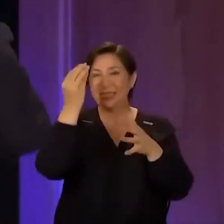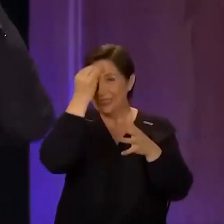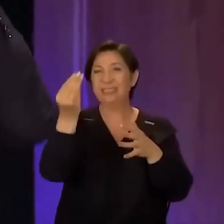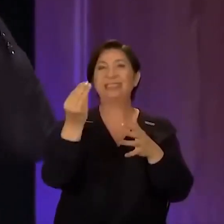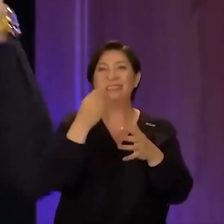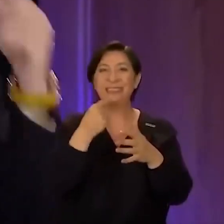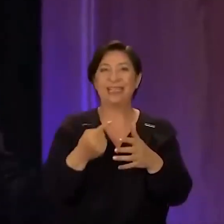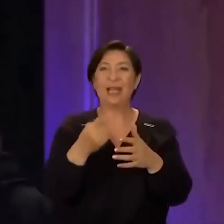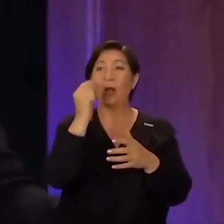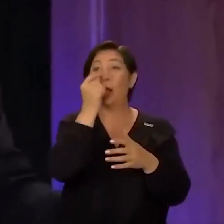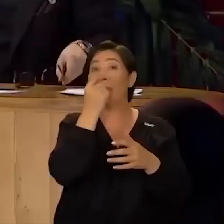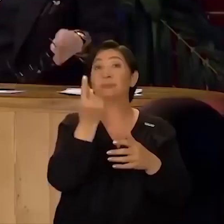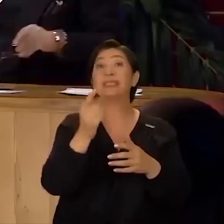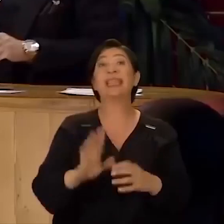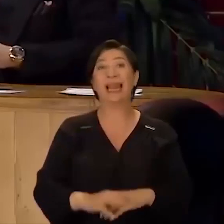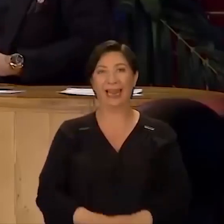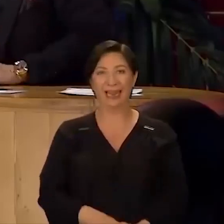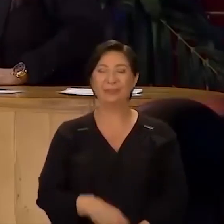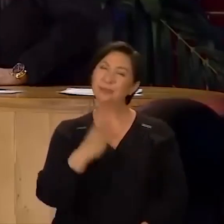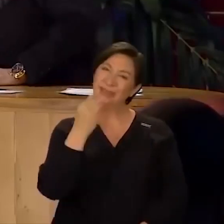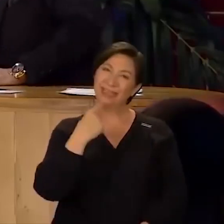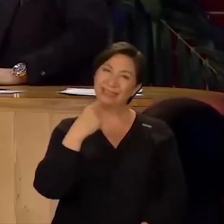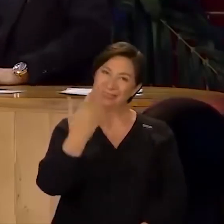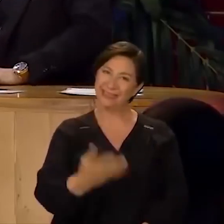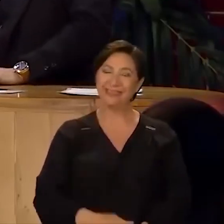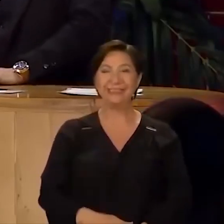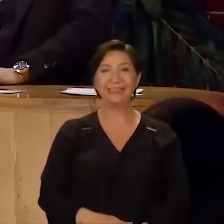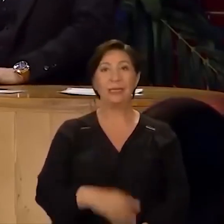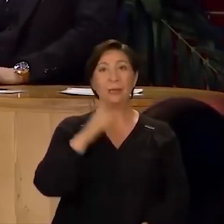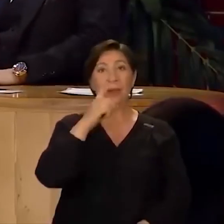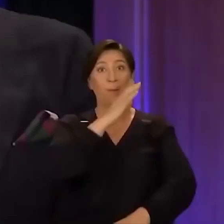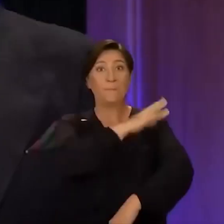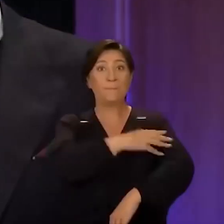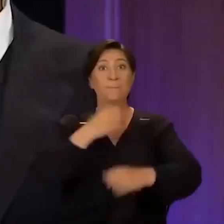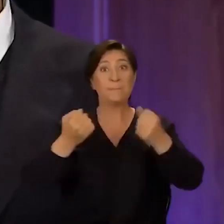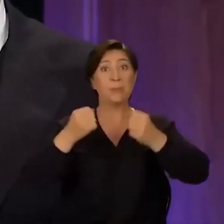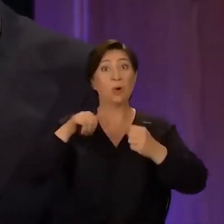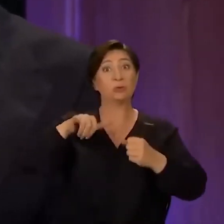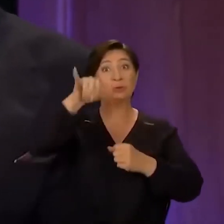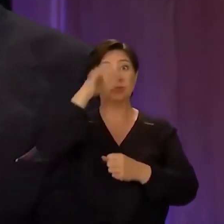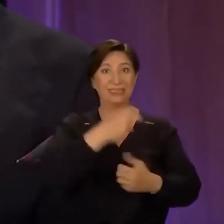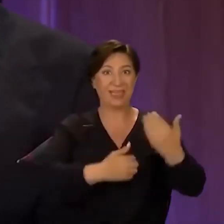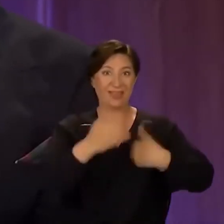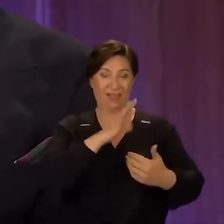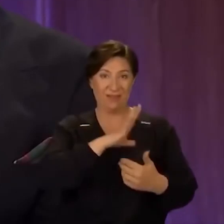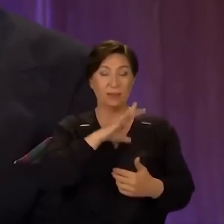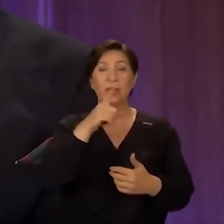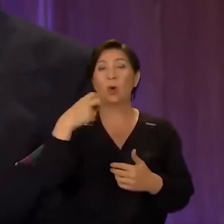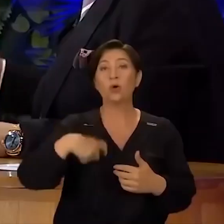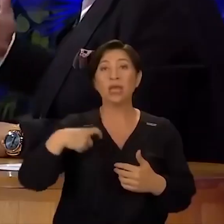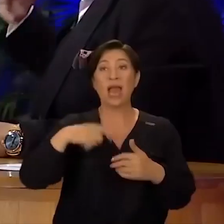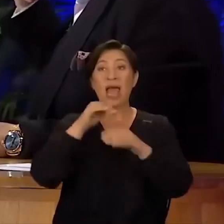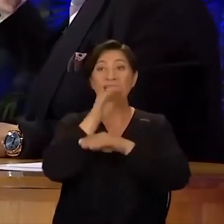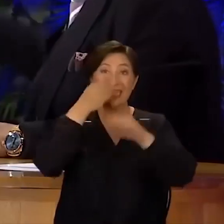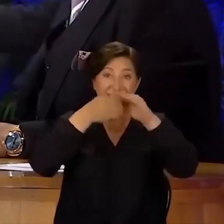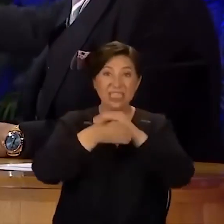alnından öpeyim Bir kolay bir şey değil tabi çok olsun bir pilot sevgilin var bildiğim kadarıyla senin özel